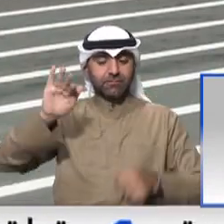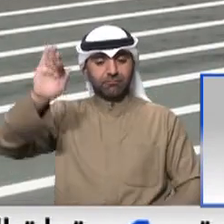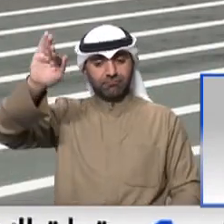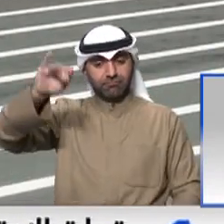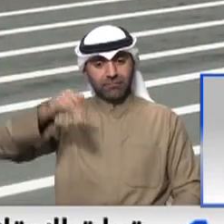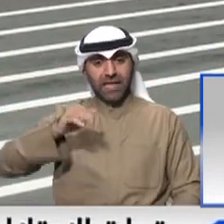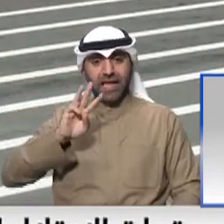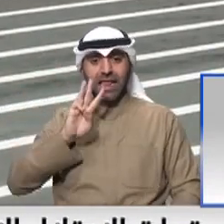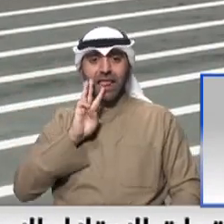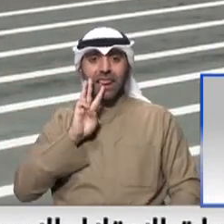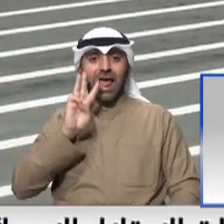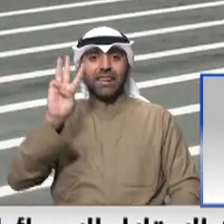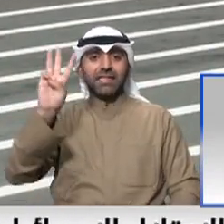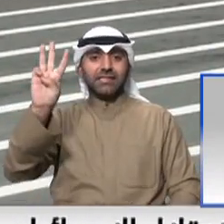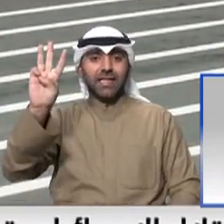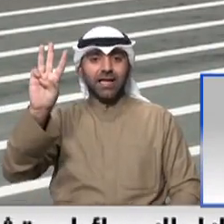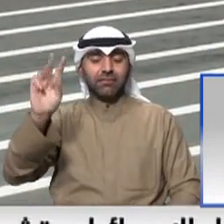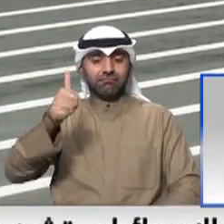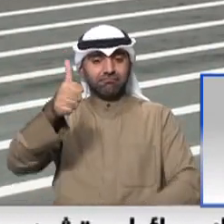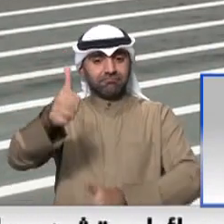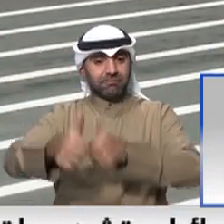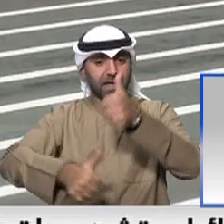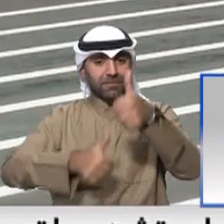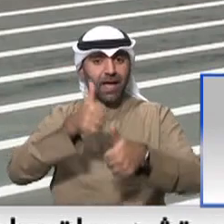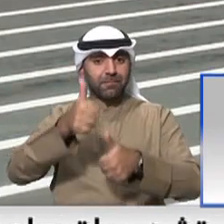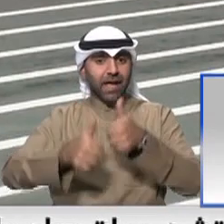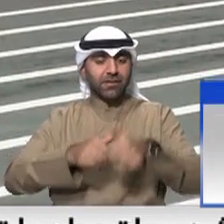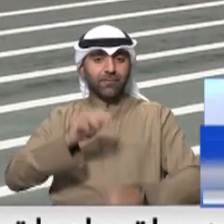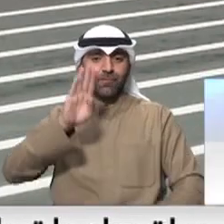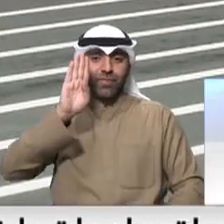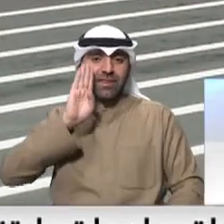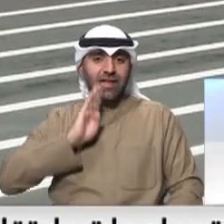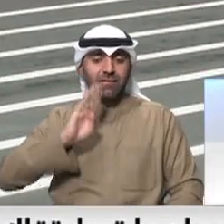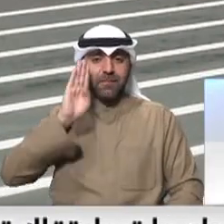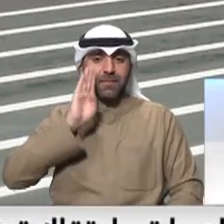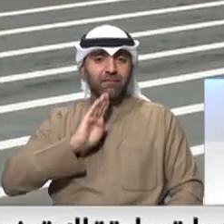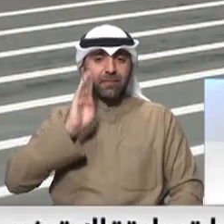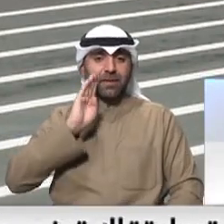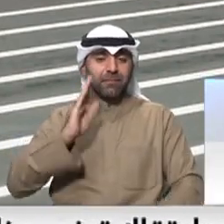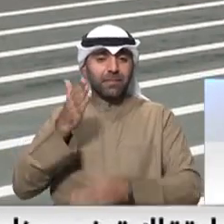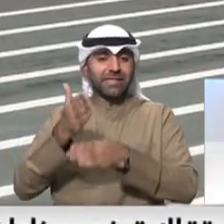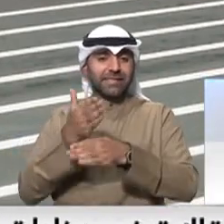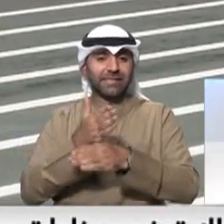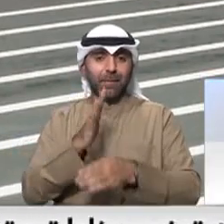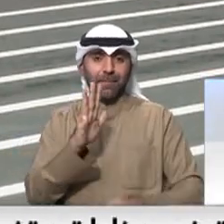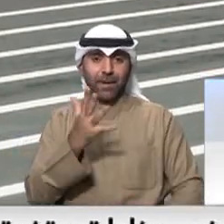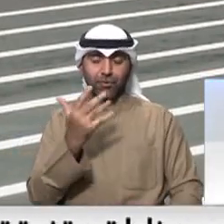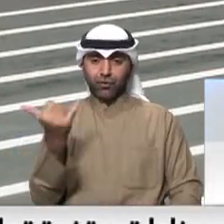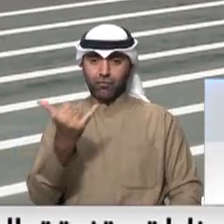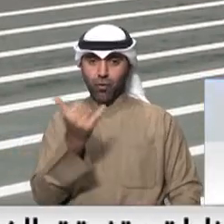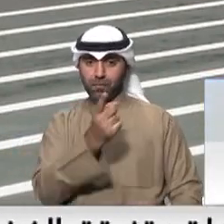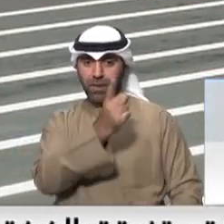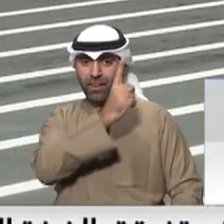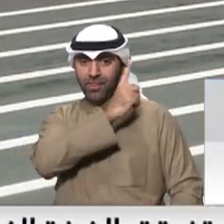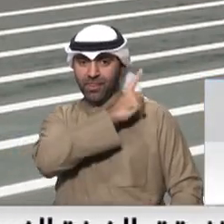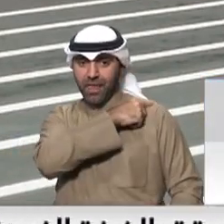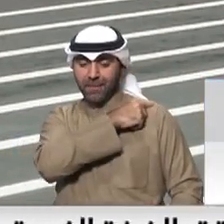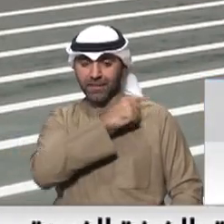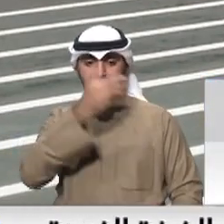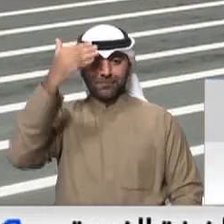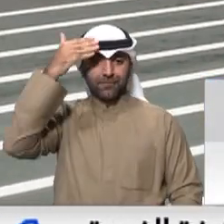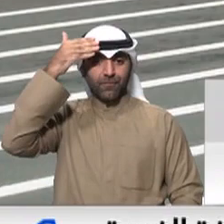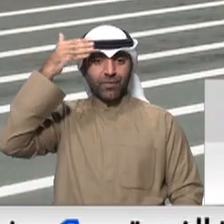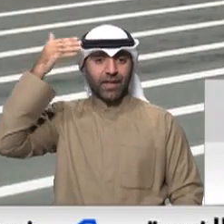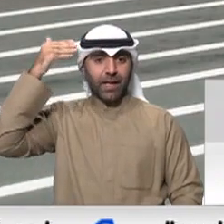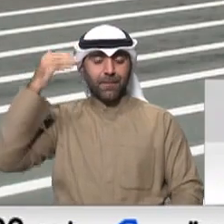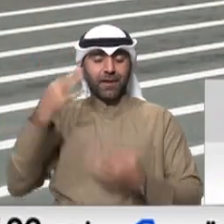السواحل، الرمايات، الخارطة والبوصلة، فن القيادة، التوجيه، الأمور هذه كلها. عندنا تدريبات احنا نقول رياضية